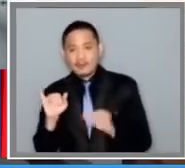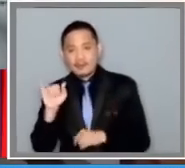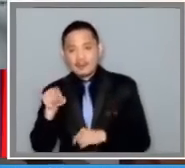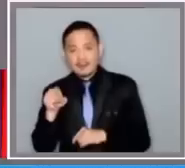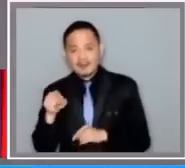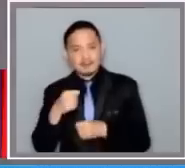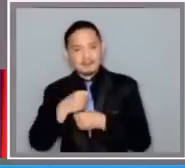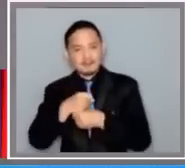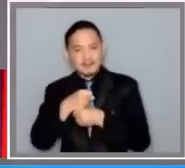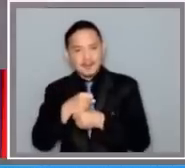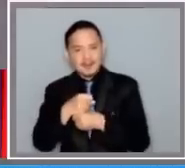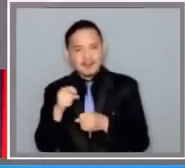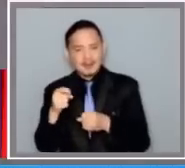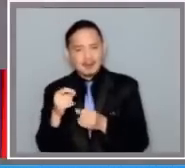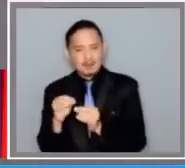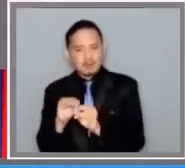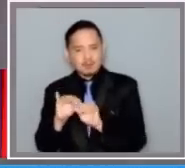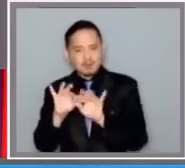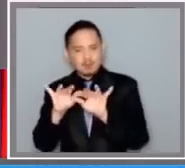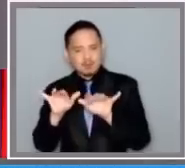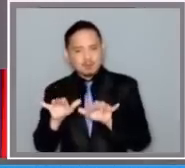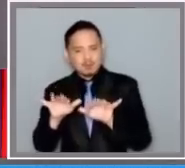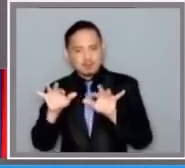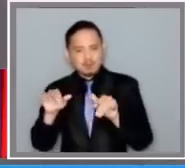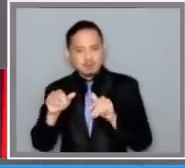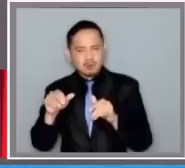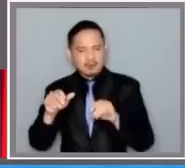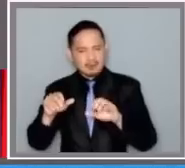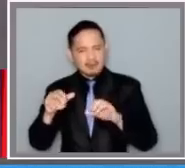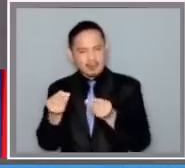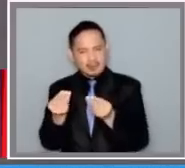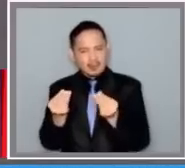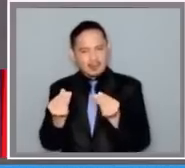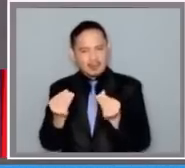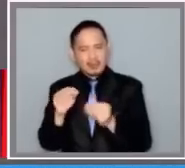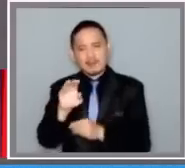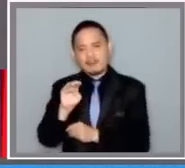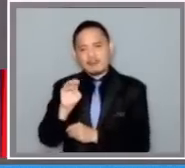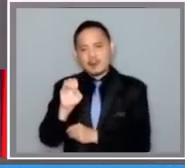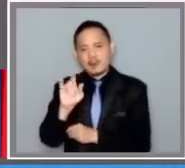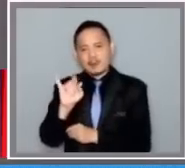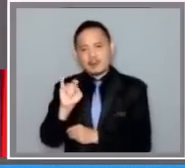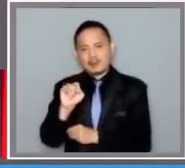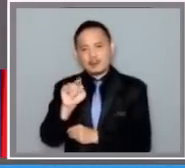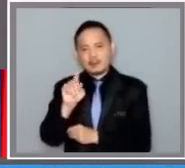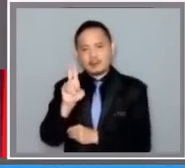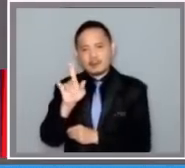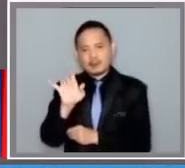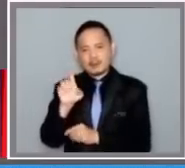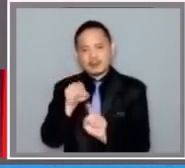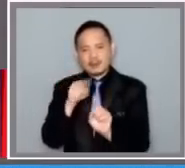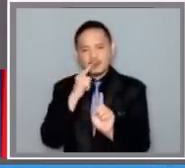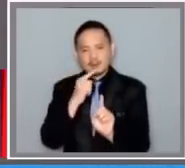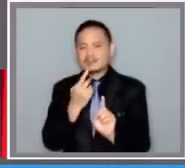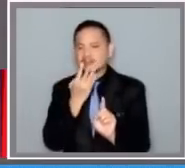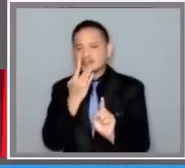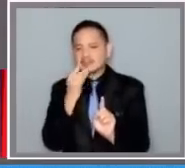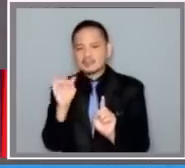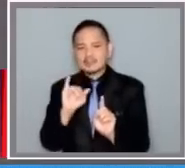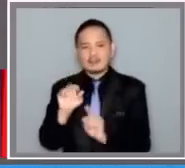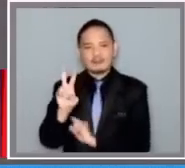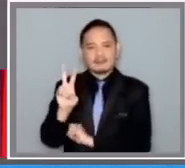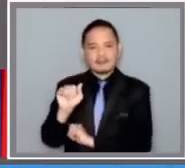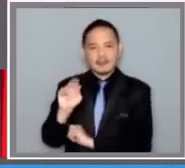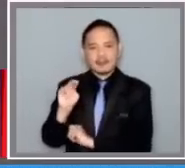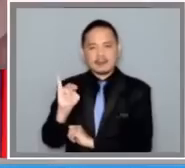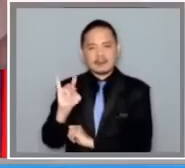ng vanillin o yung molecule na nagbibigay ng vanilla flavor. Paglilinaw ng biotechnologist, hindi pa